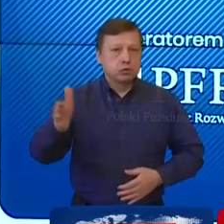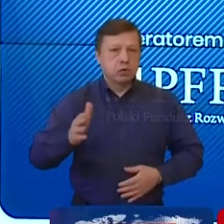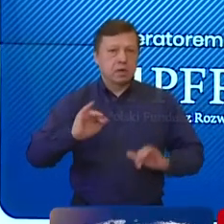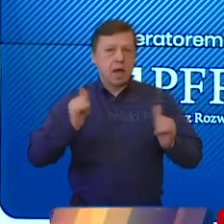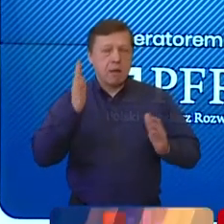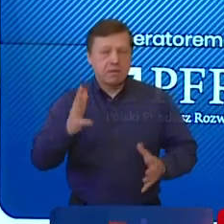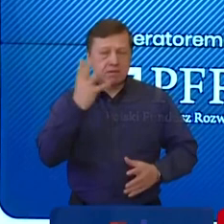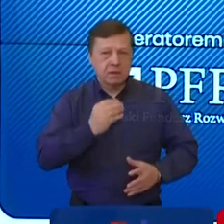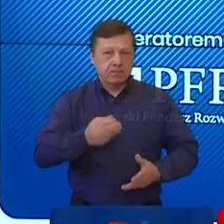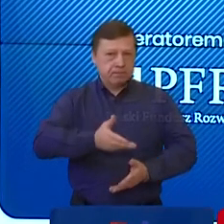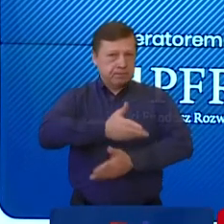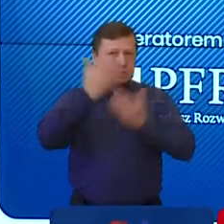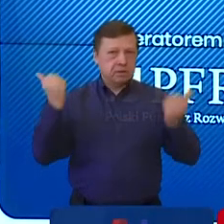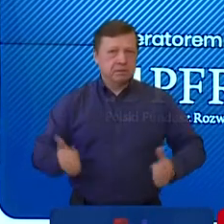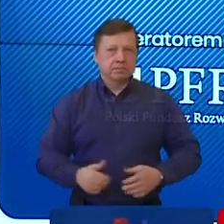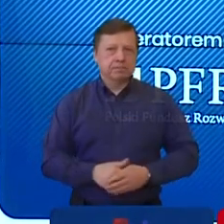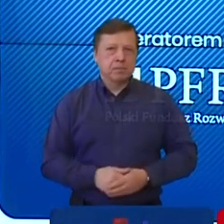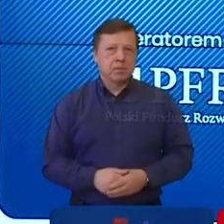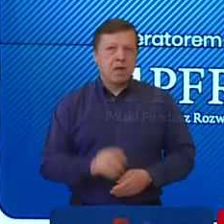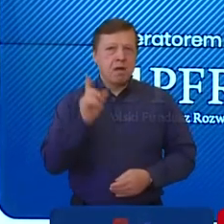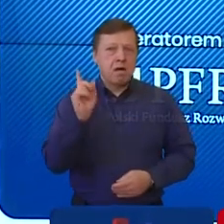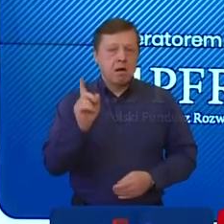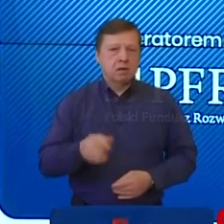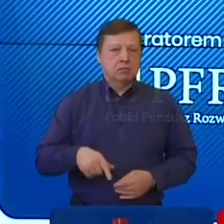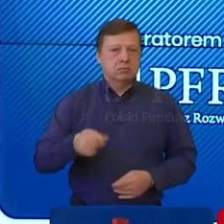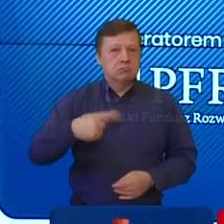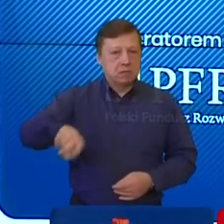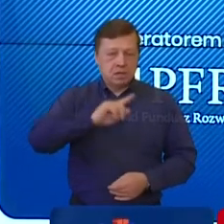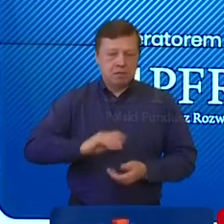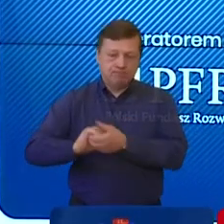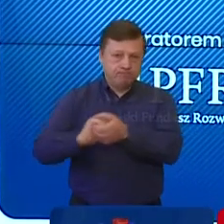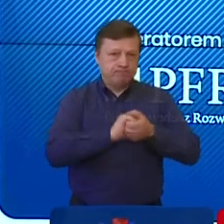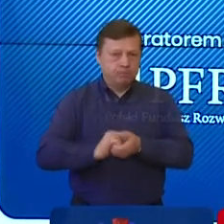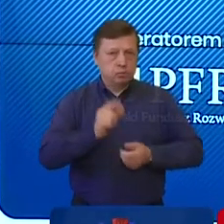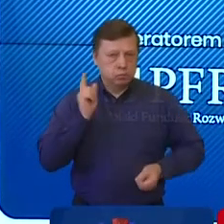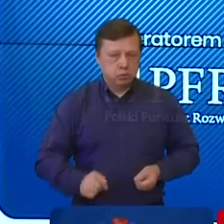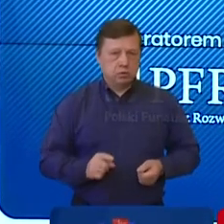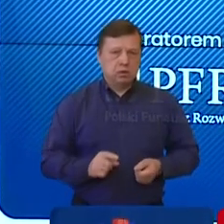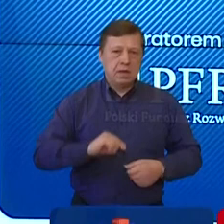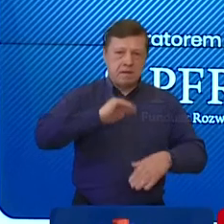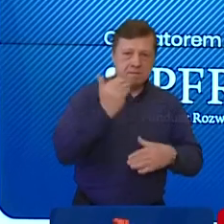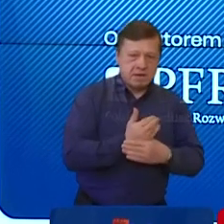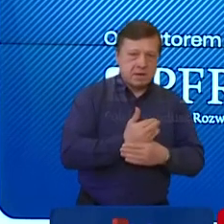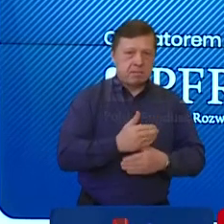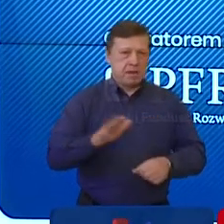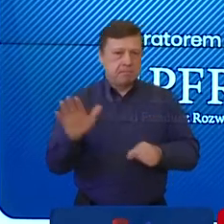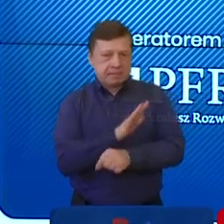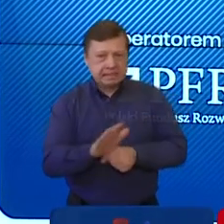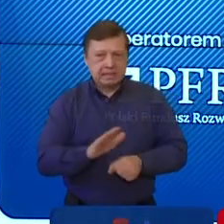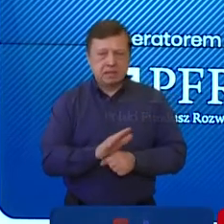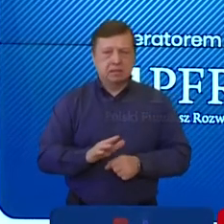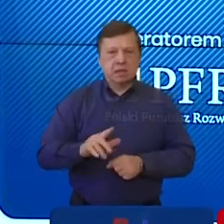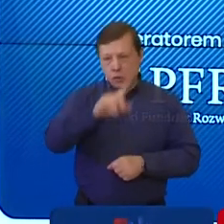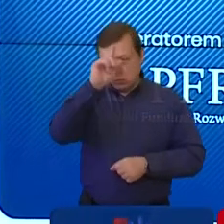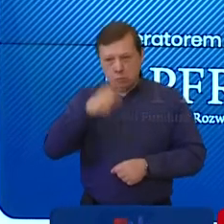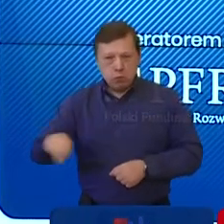stanie przewidzieć, ale musimy solidarnie, razem przedsiębiorcy, pracownicy i państwo